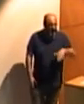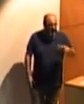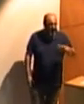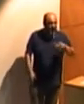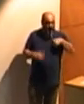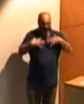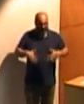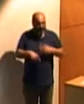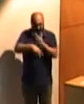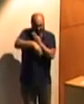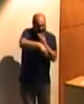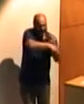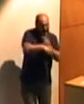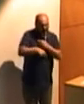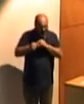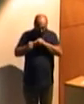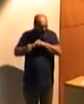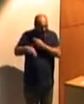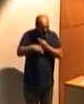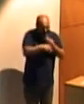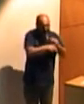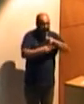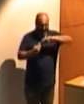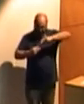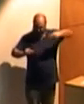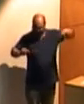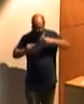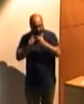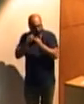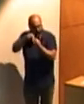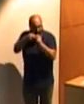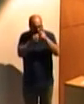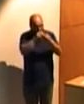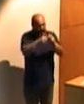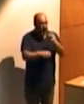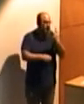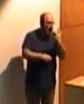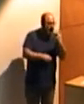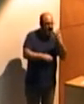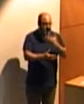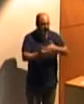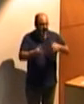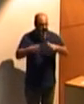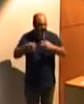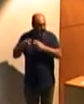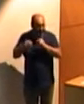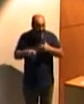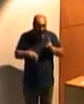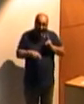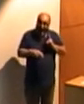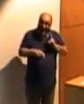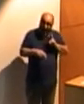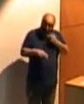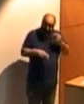de bases dans notre adn et bien un fabriquer des chromosomes humains ce n'est pas impossible ça c'est extrêmement